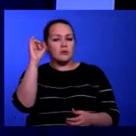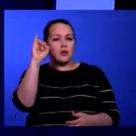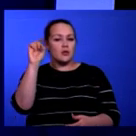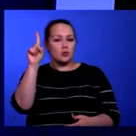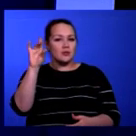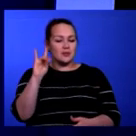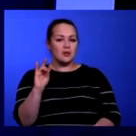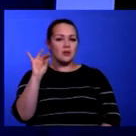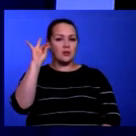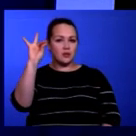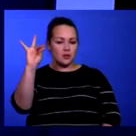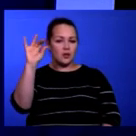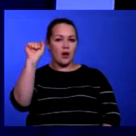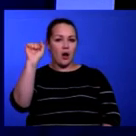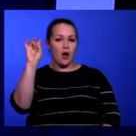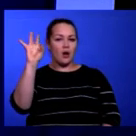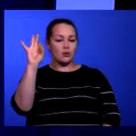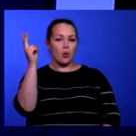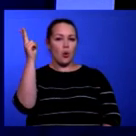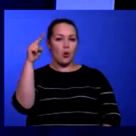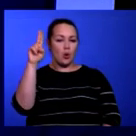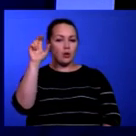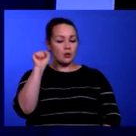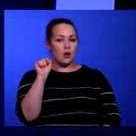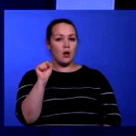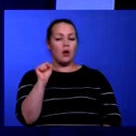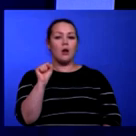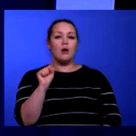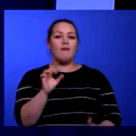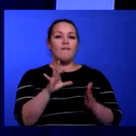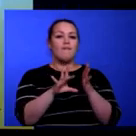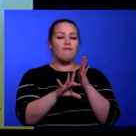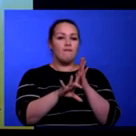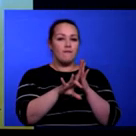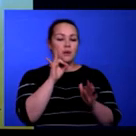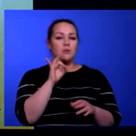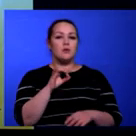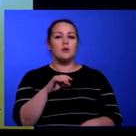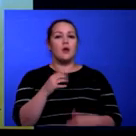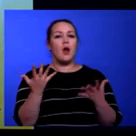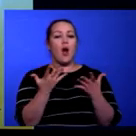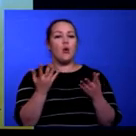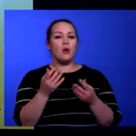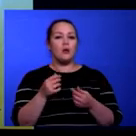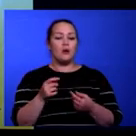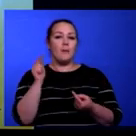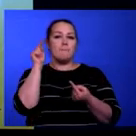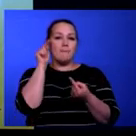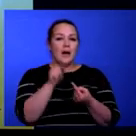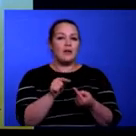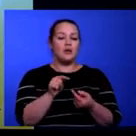но до выберите из этих союзов тот который подойдет